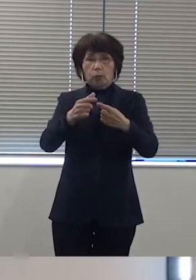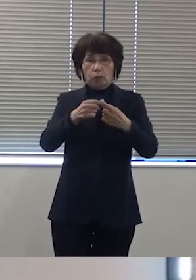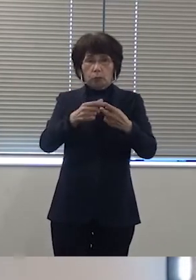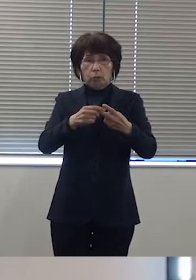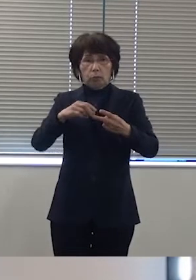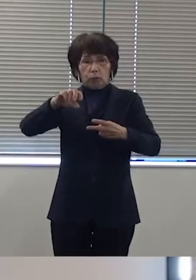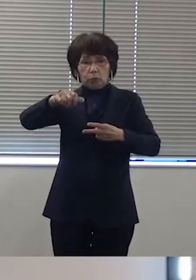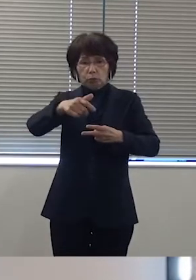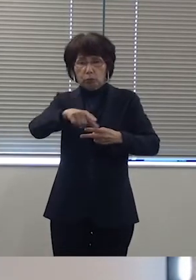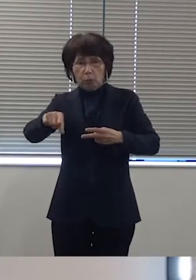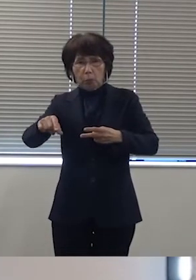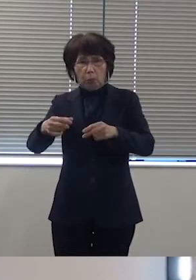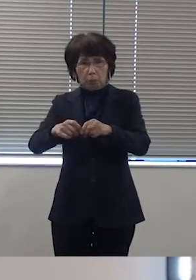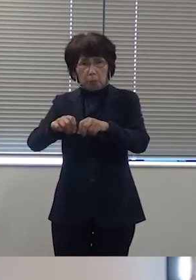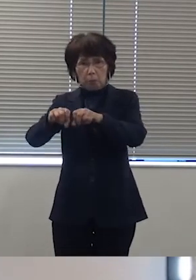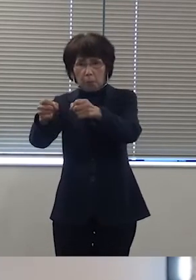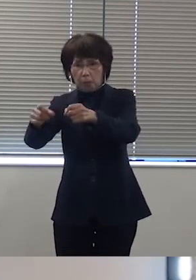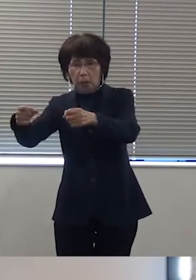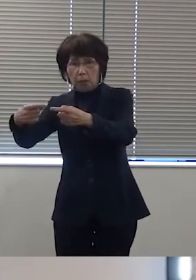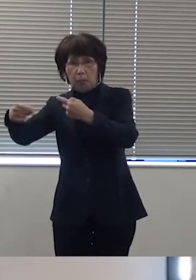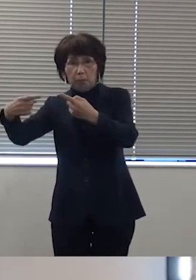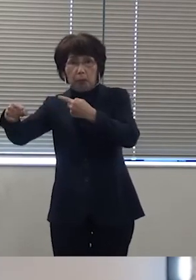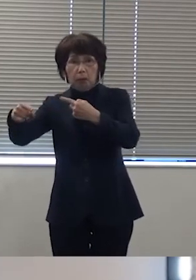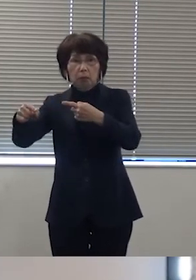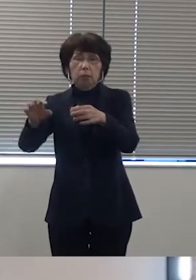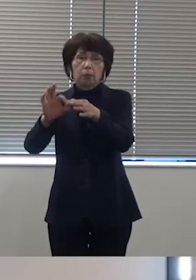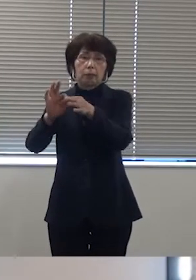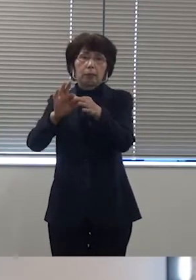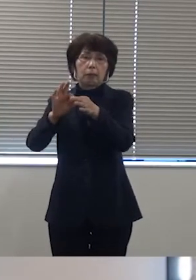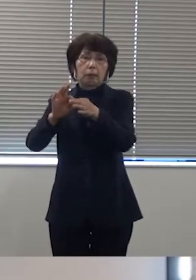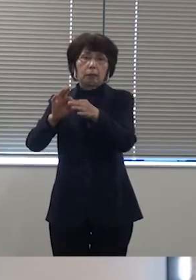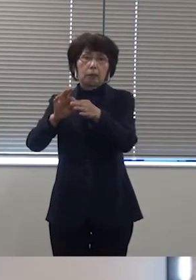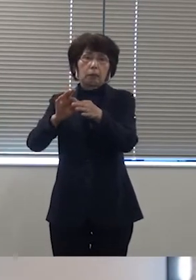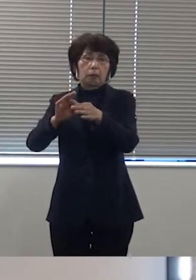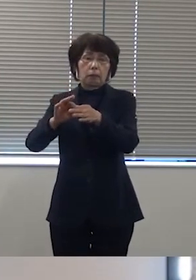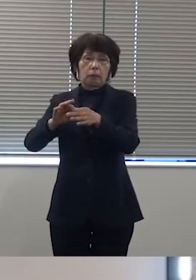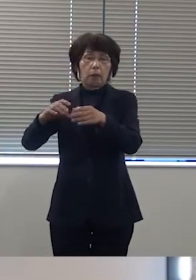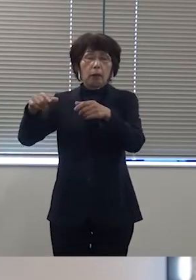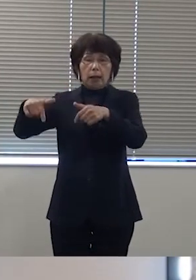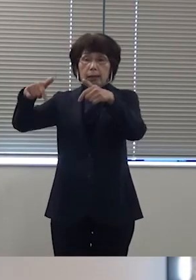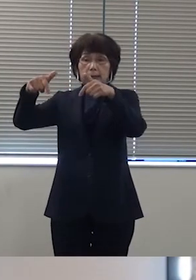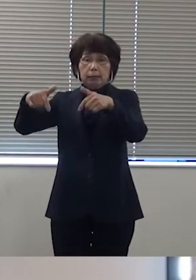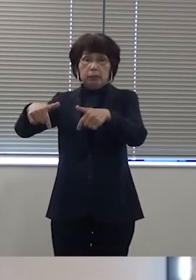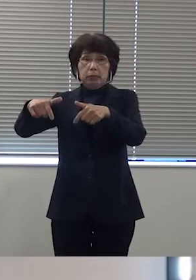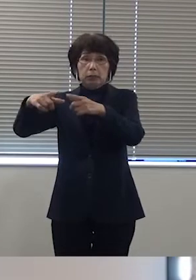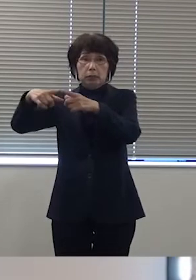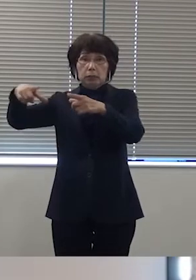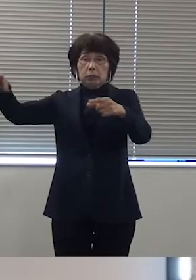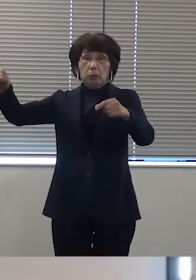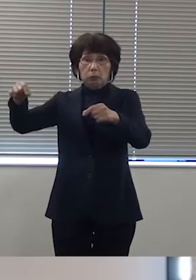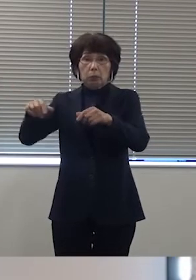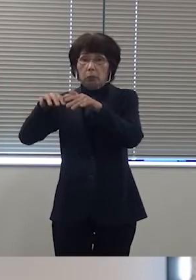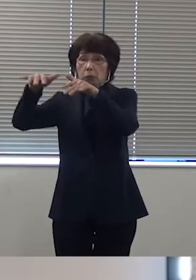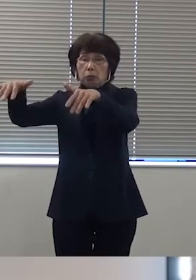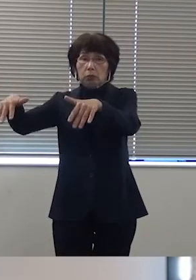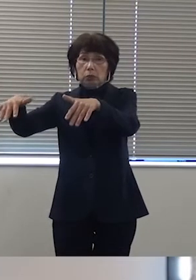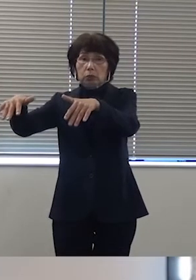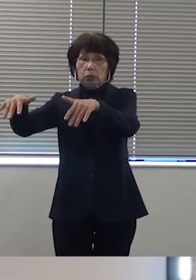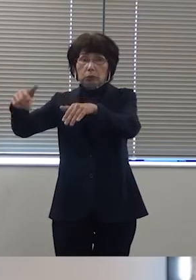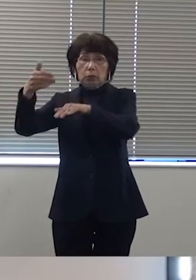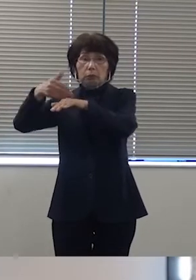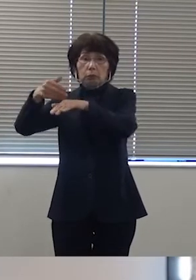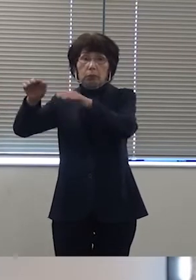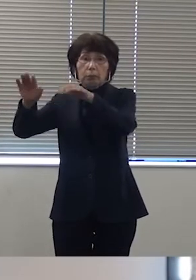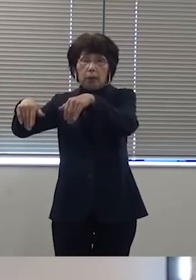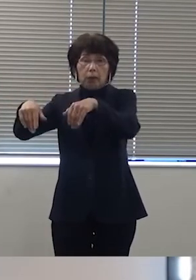って、何年か前に組んでおいてやってますので、ハリーが中心になると思うので、それから消防も対応に入